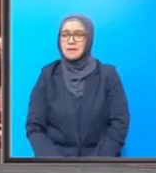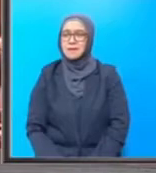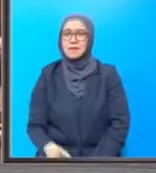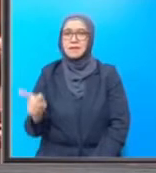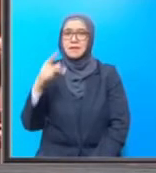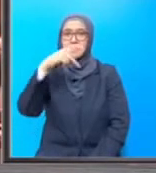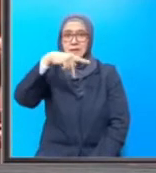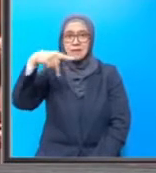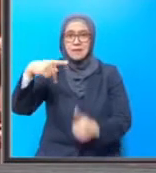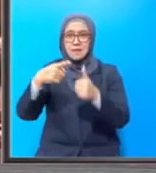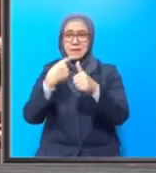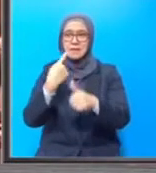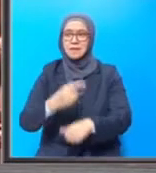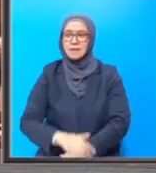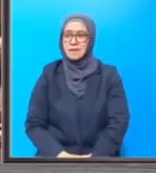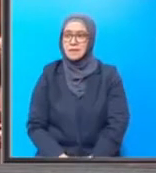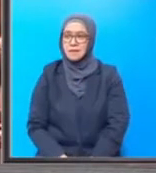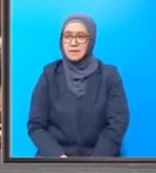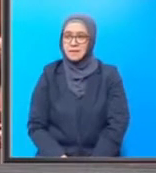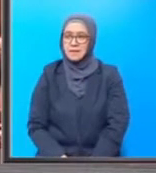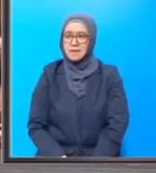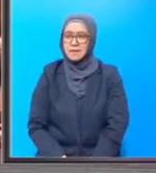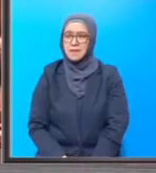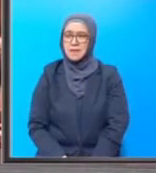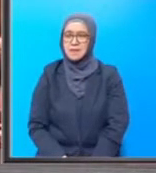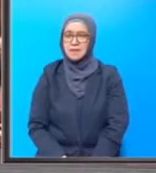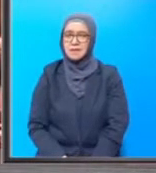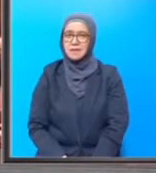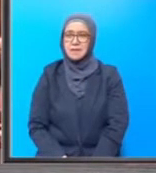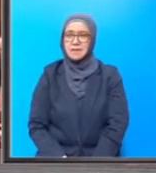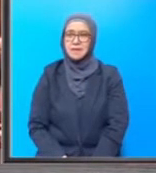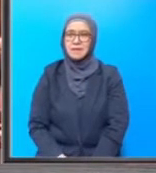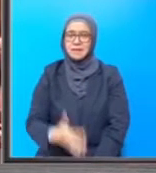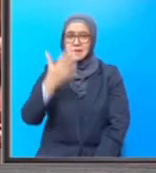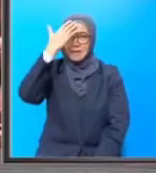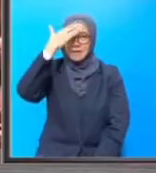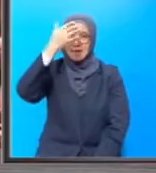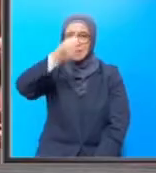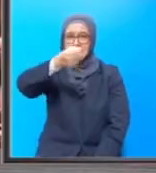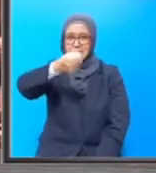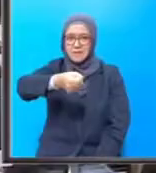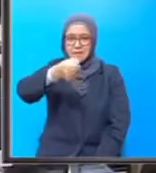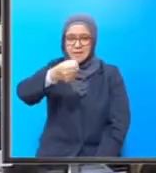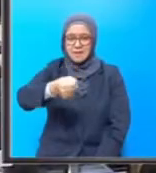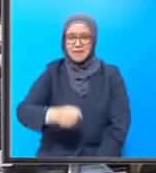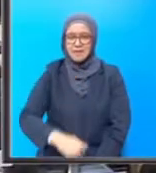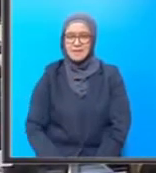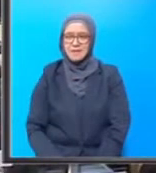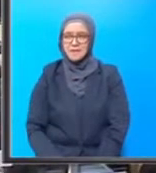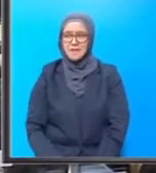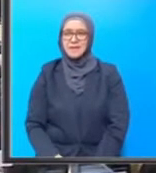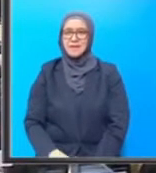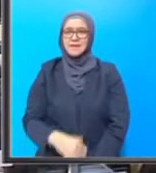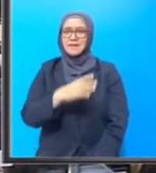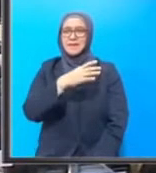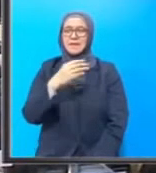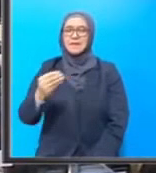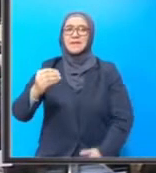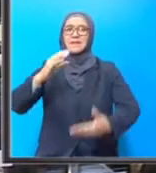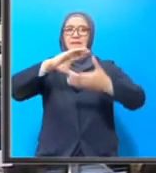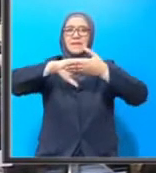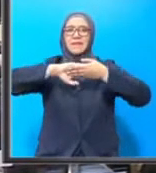detil besi putih kemudian selama alaikum warahmatullahi wabarakatuh dan